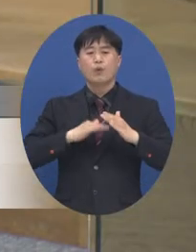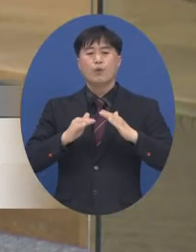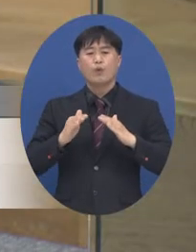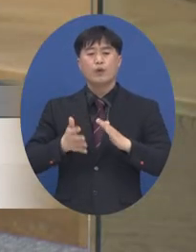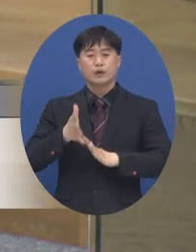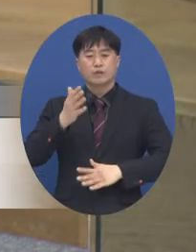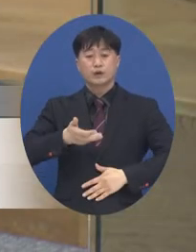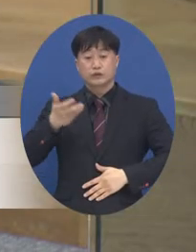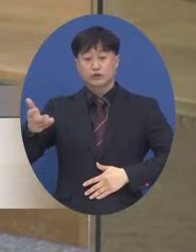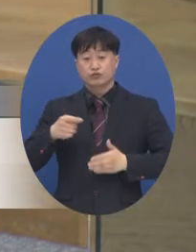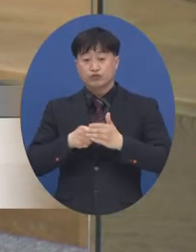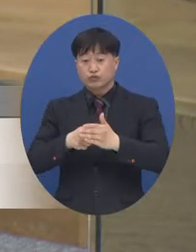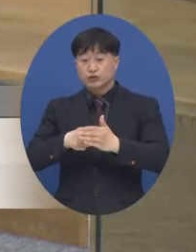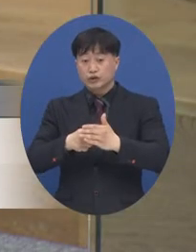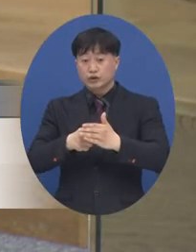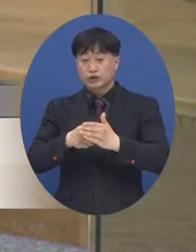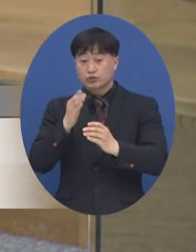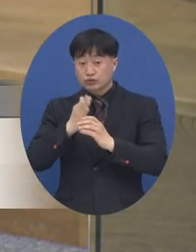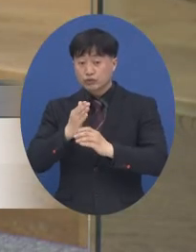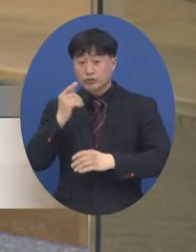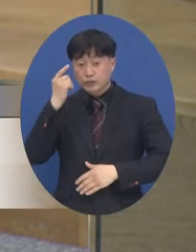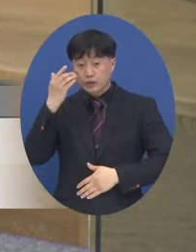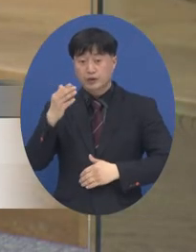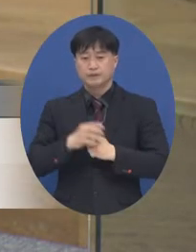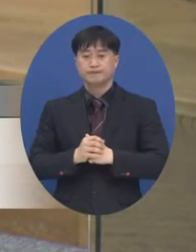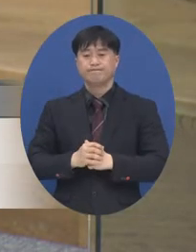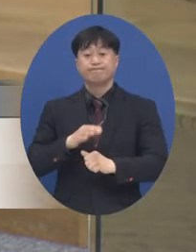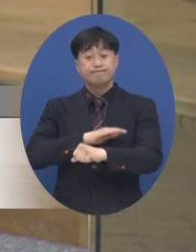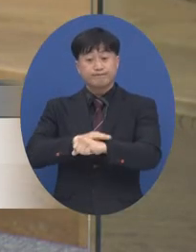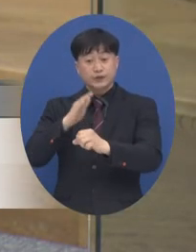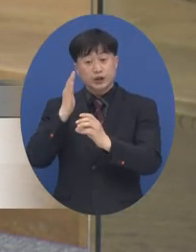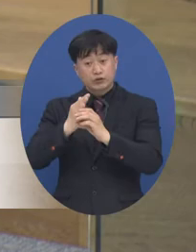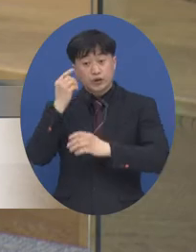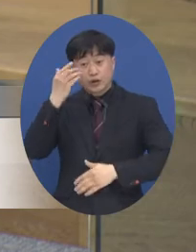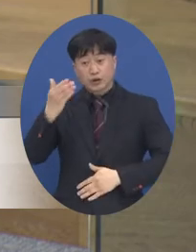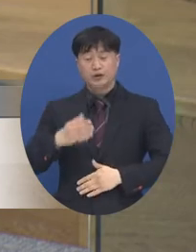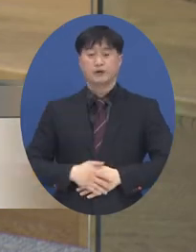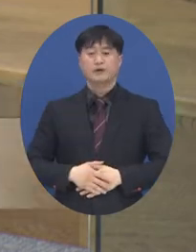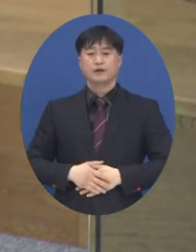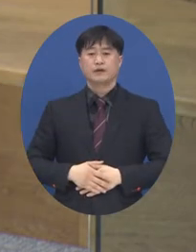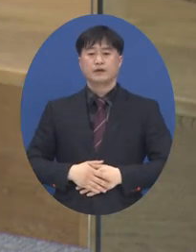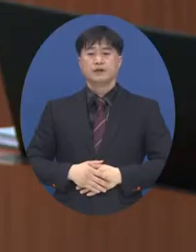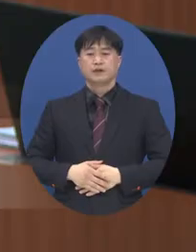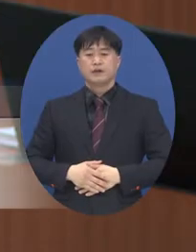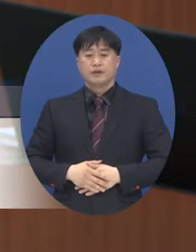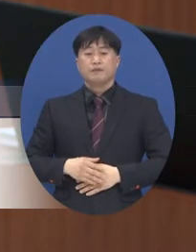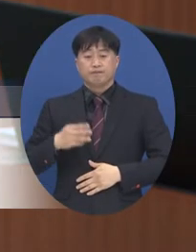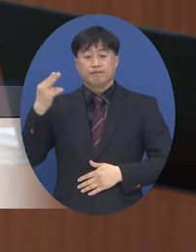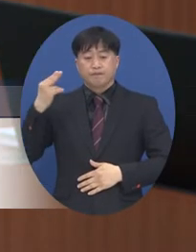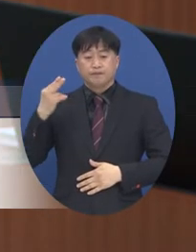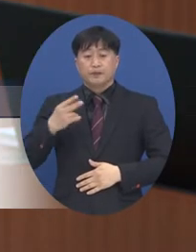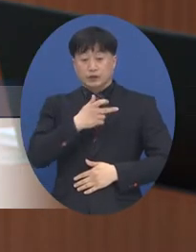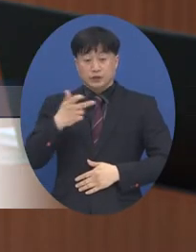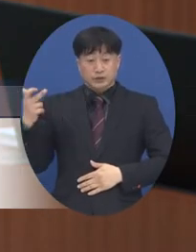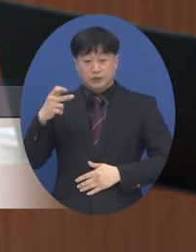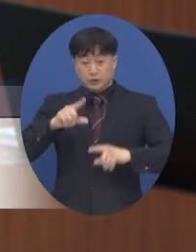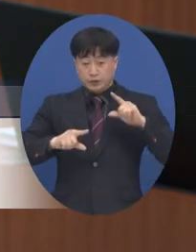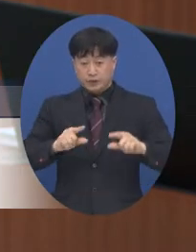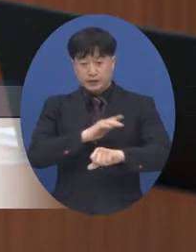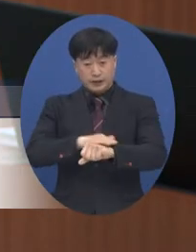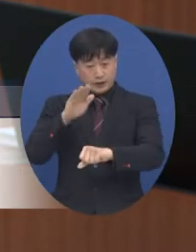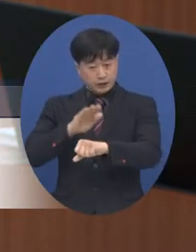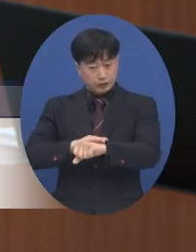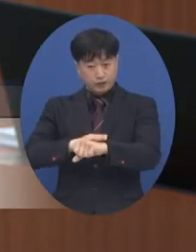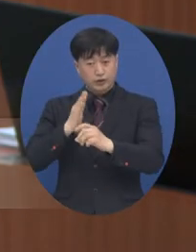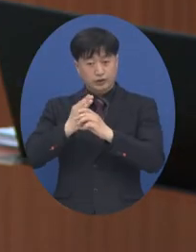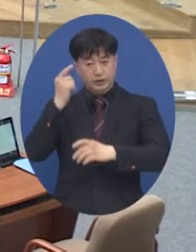공공기관 이전을 추진하고 있죠. 지금 잘 진행이 되고 있나요? 큰 틀에서는 저잘